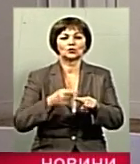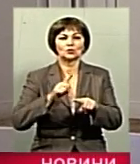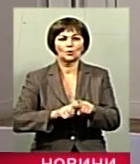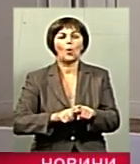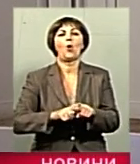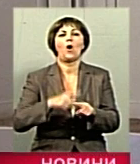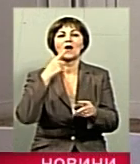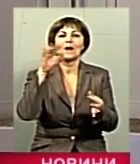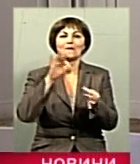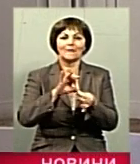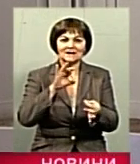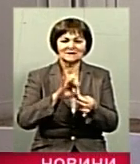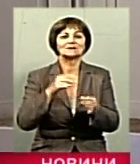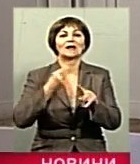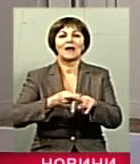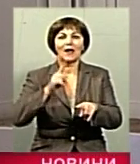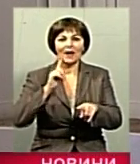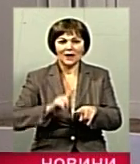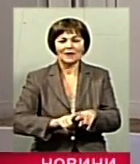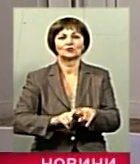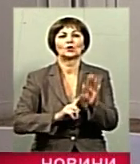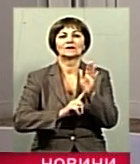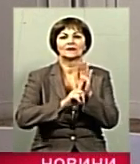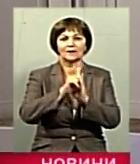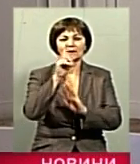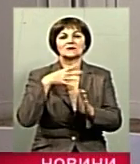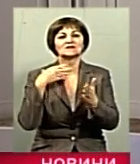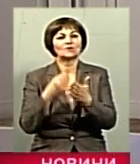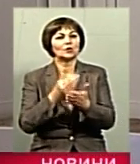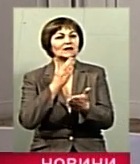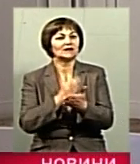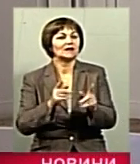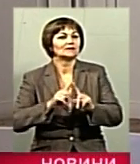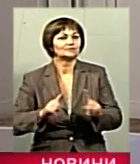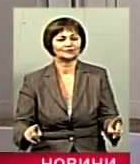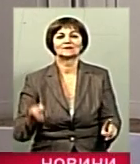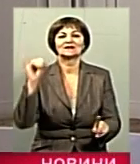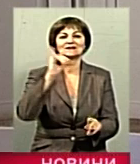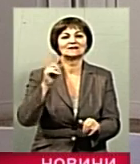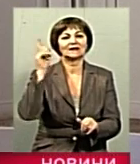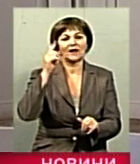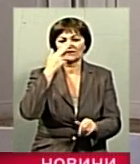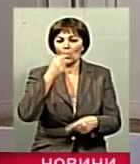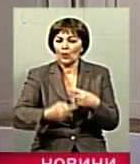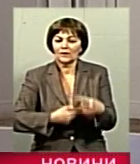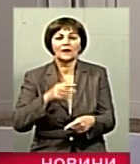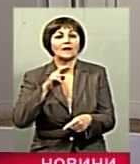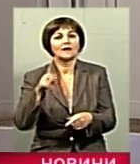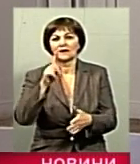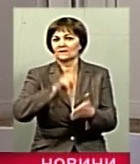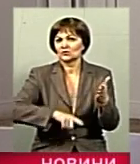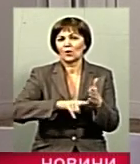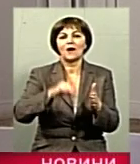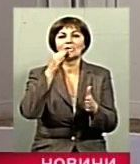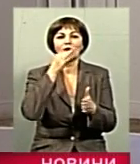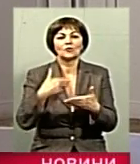розпочинається саме цим святковим днем. У вербну неділю існують свої цікаві звичаї та обряди, які походять із давнини. Як віряни зрання йшли